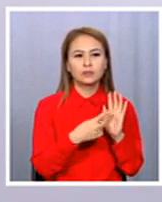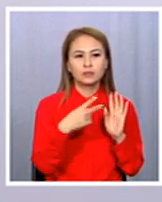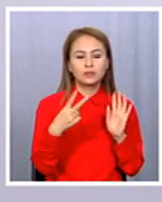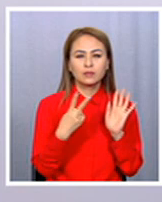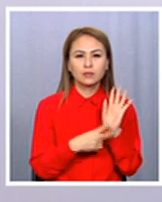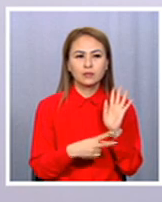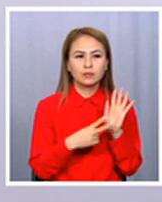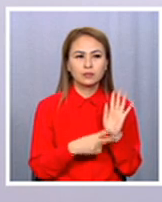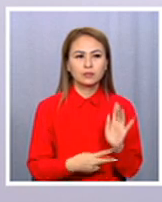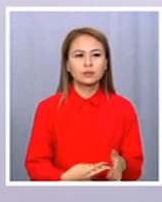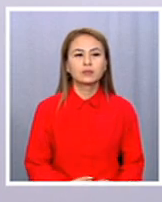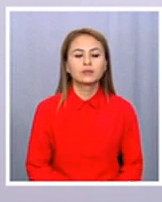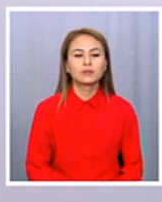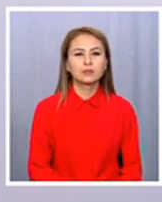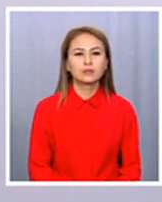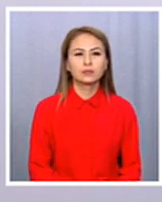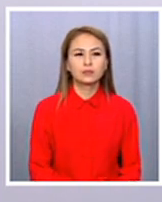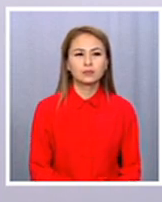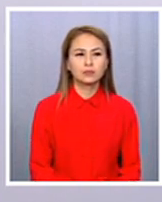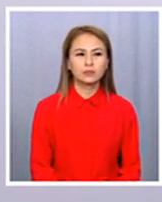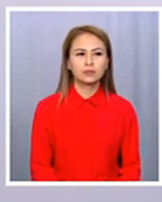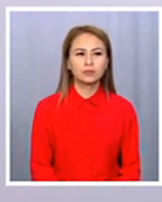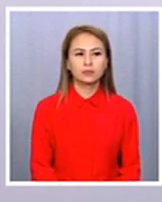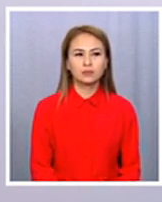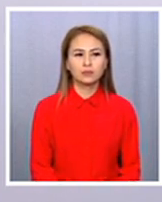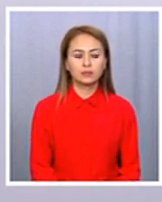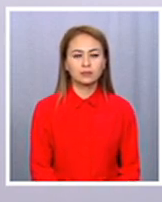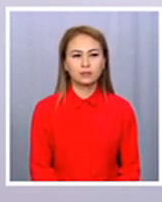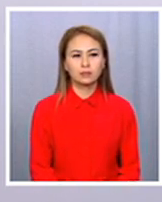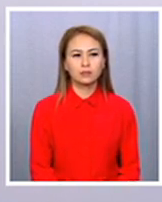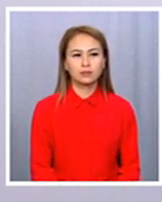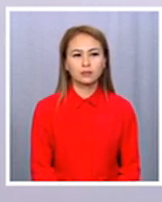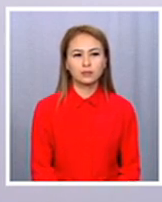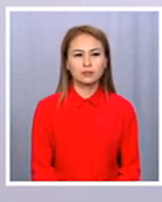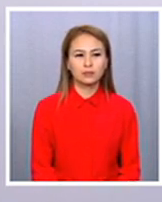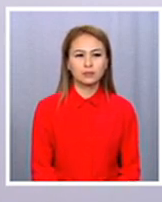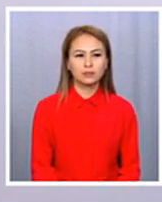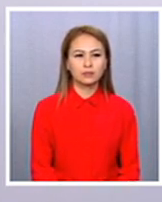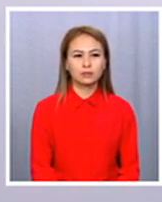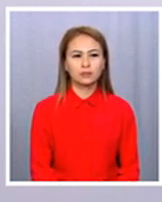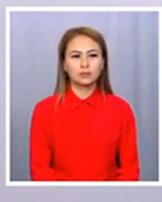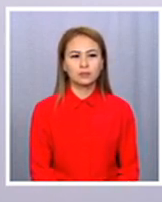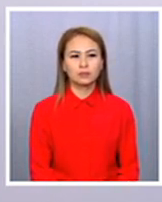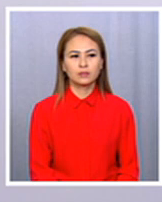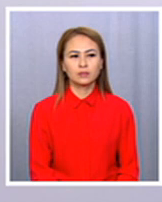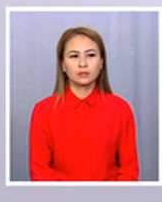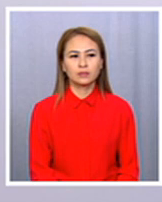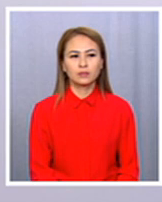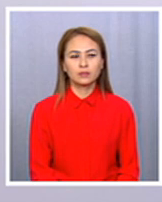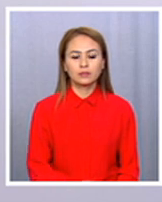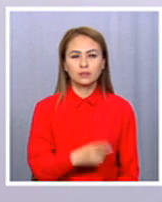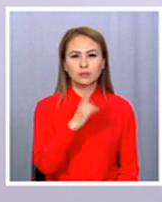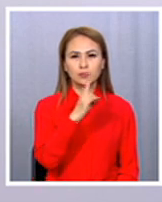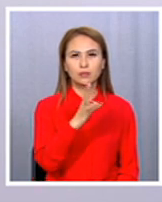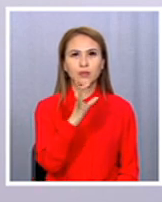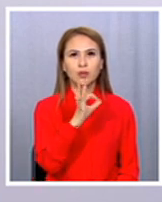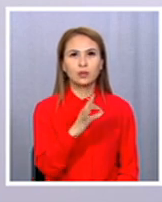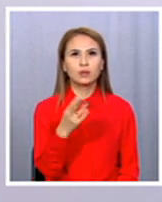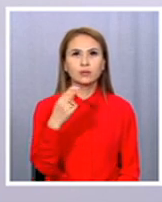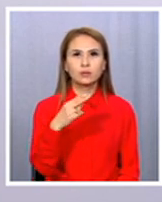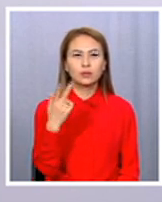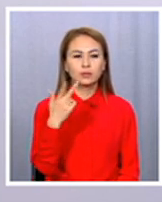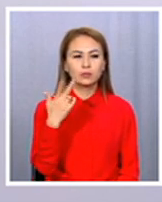градусты береді. Олай болса, KO-дыны да EO-каны да таптық. Жазып қойық болар. KO-ды бұрышы 35